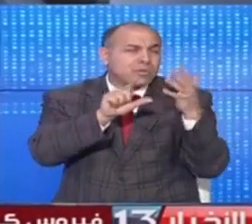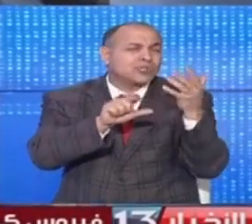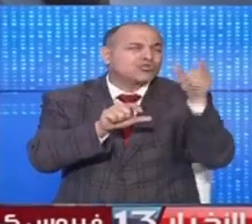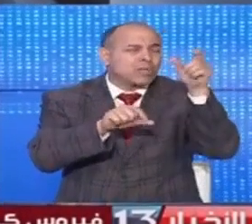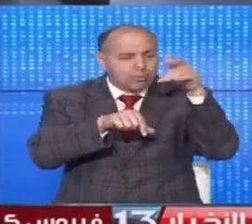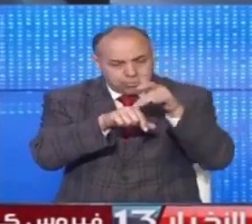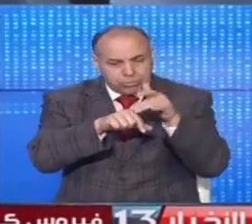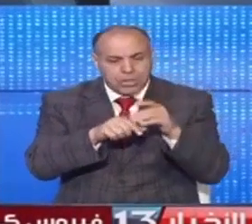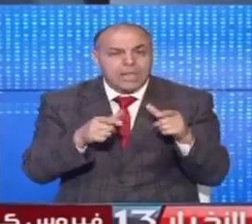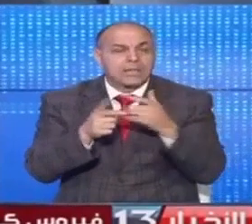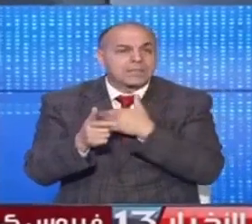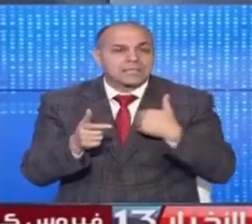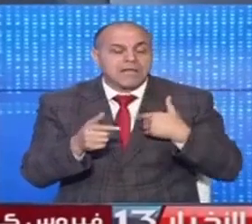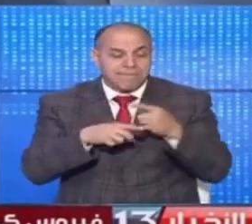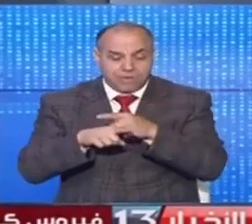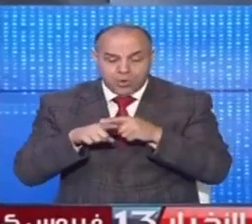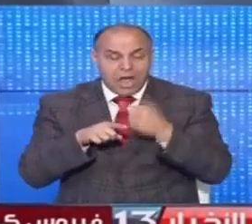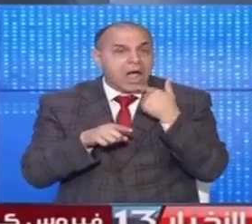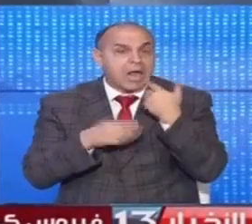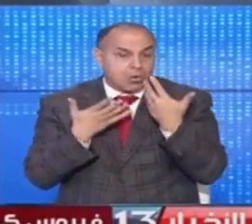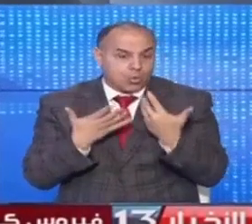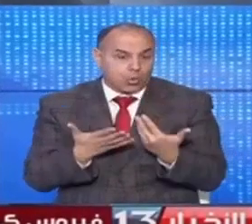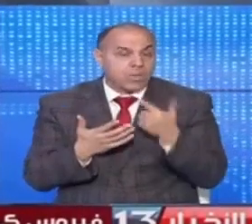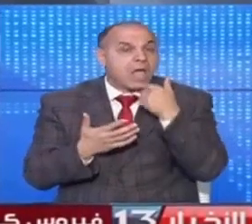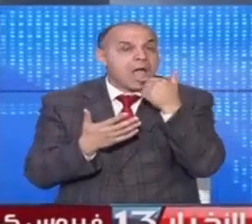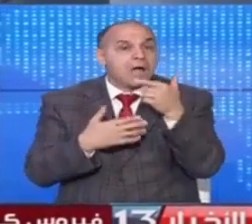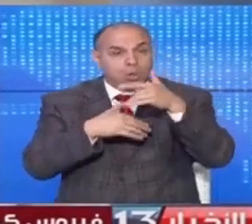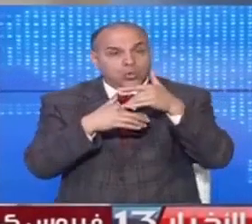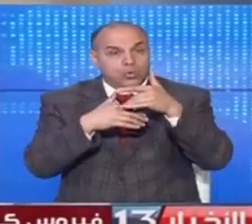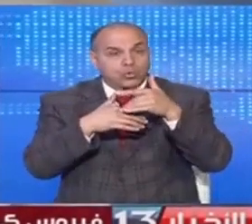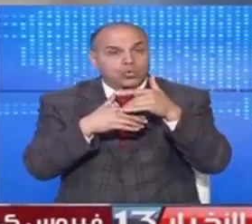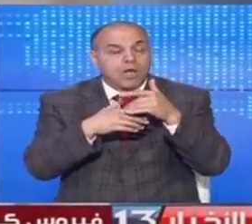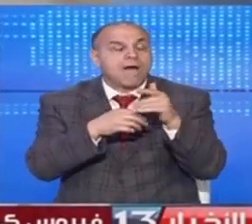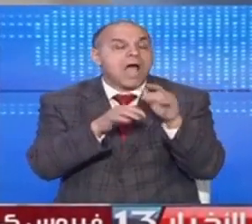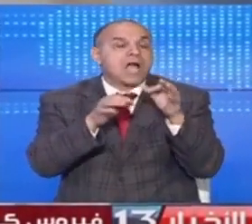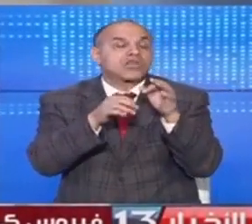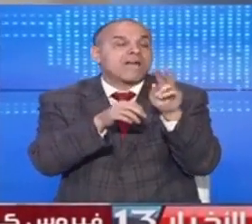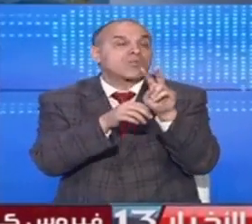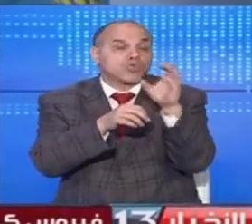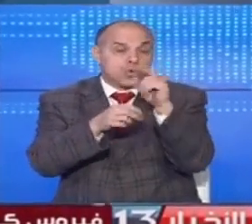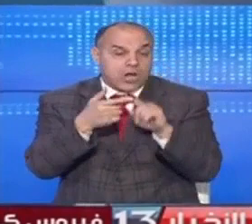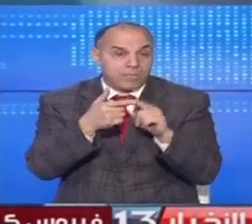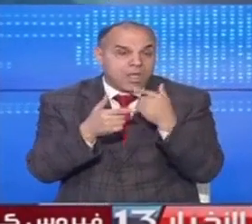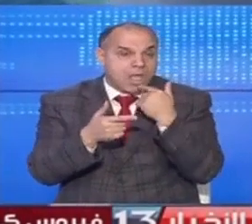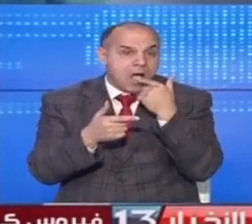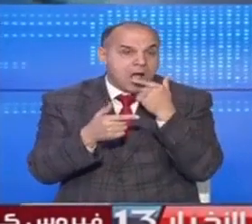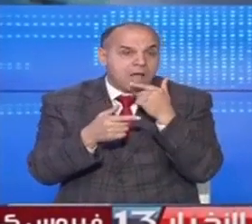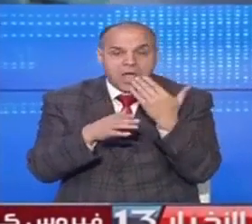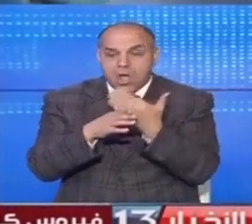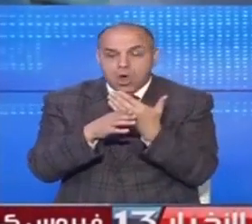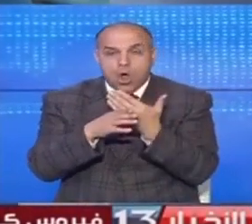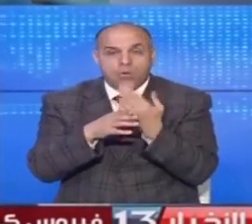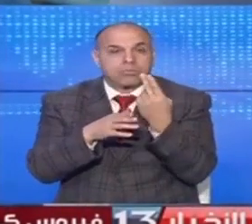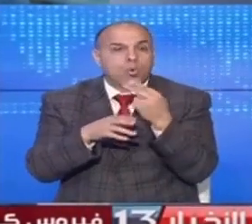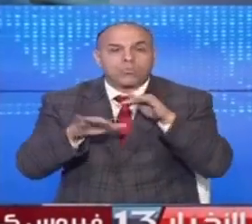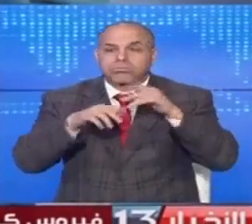السلطات الصحيه في اليونان اعلنت اليوم عن حاله الاصابه العاشره بفيروس كورونا و امرت باغلاق المدارس وحظر